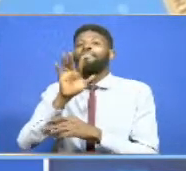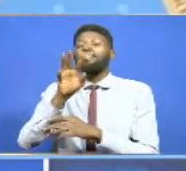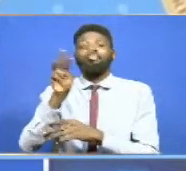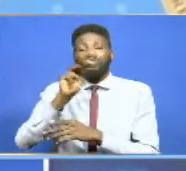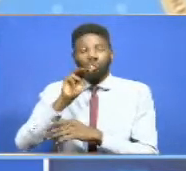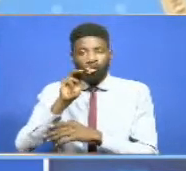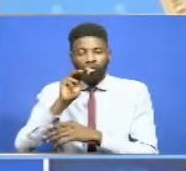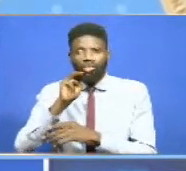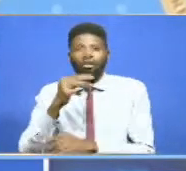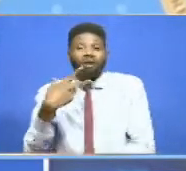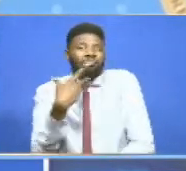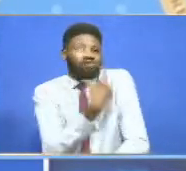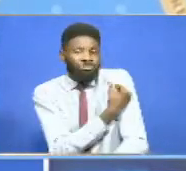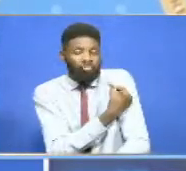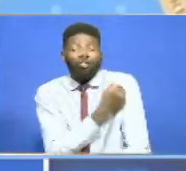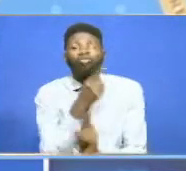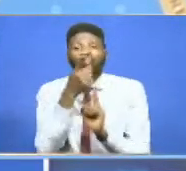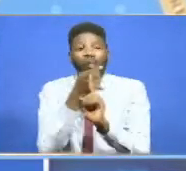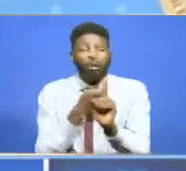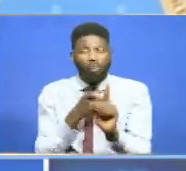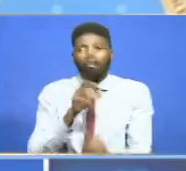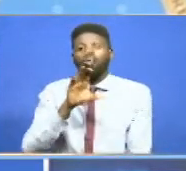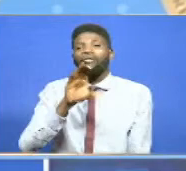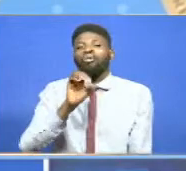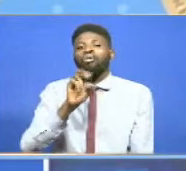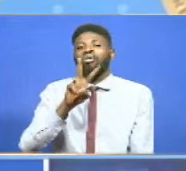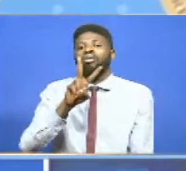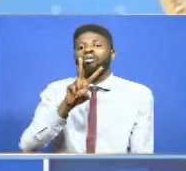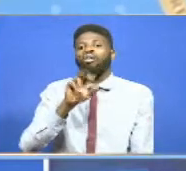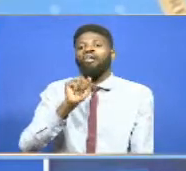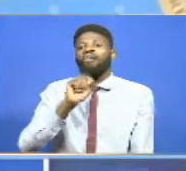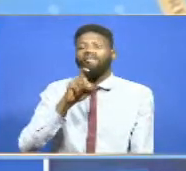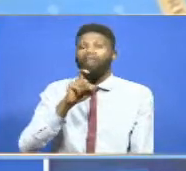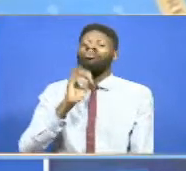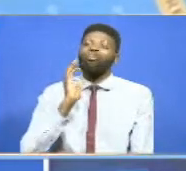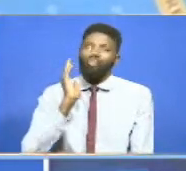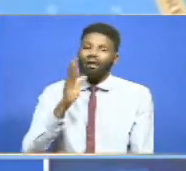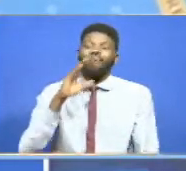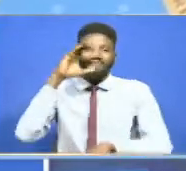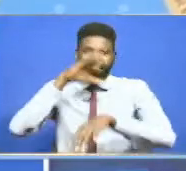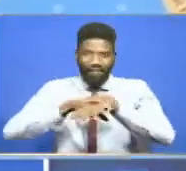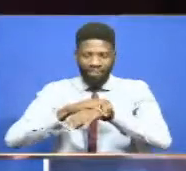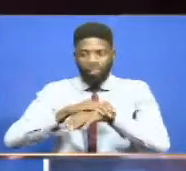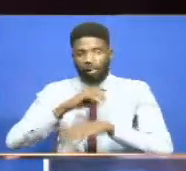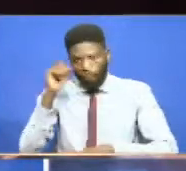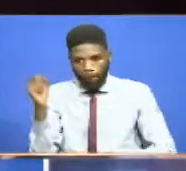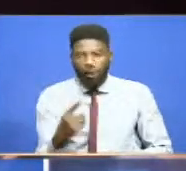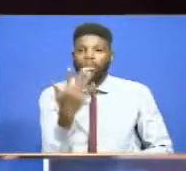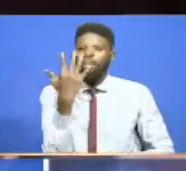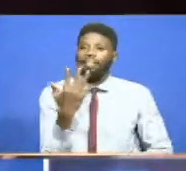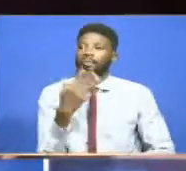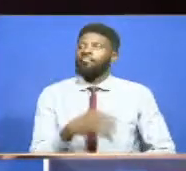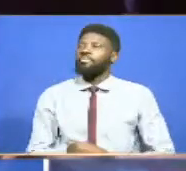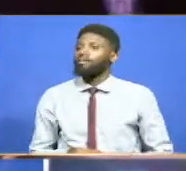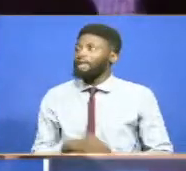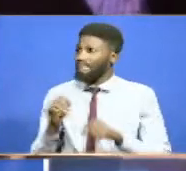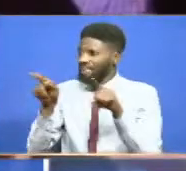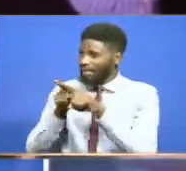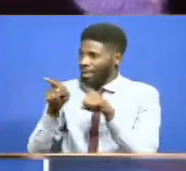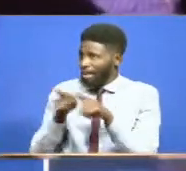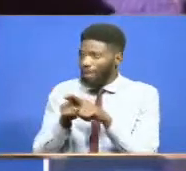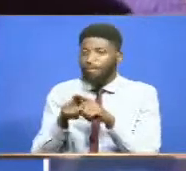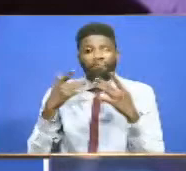through the COVAX facility are expected in the country in the month of May. Lakini huku kukiwa na hali